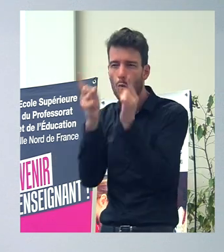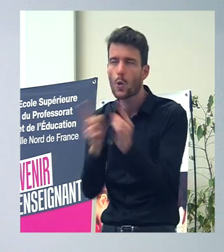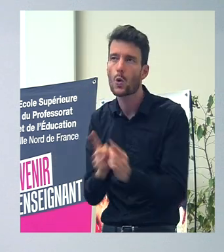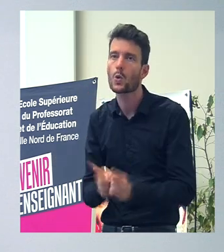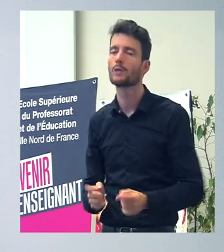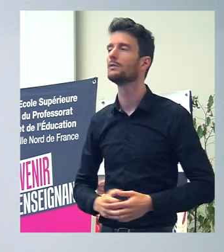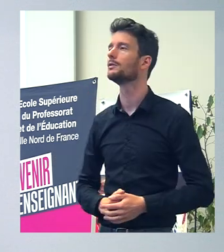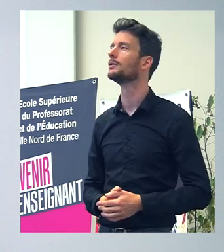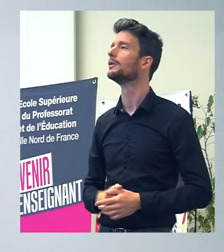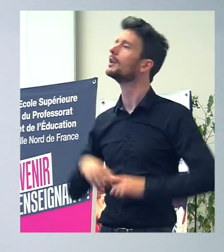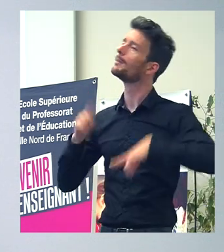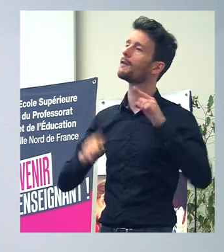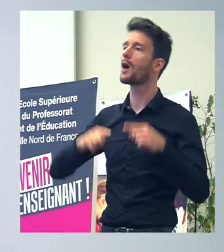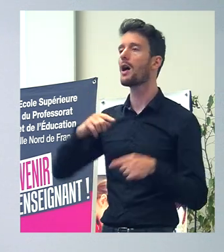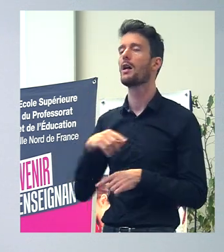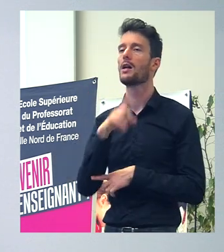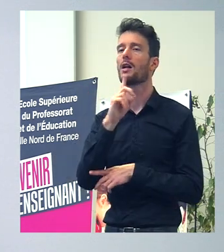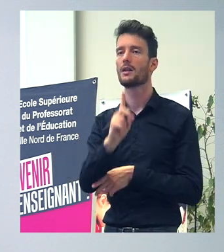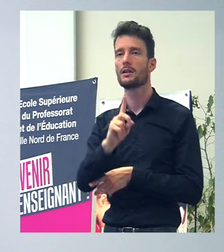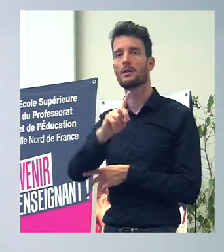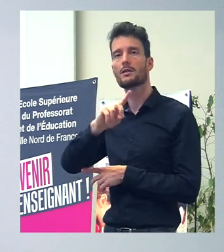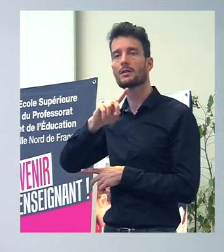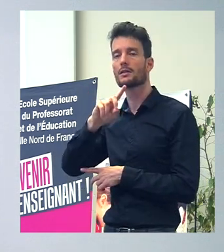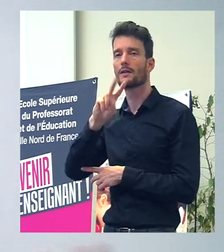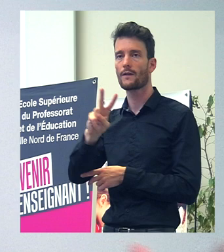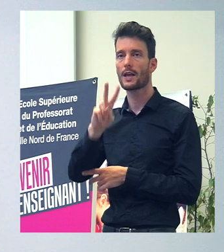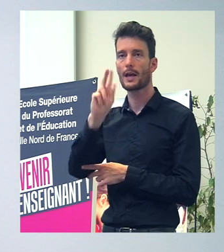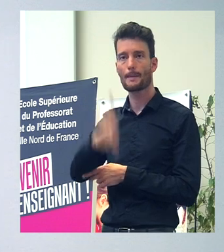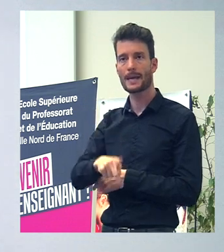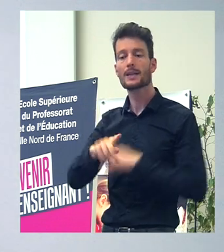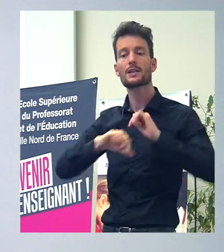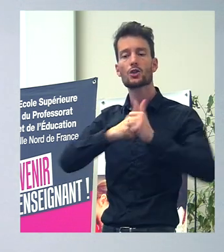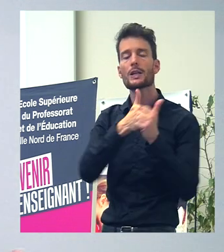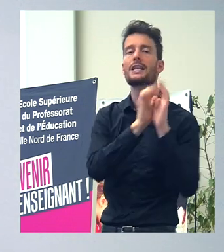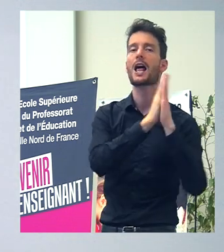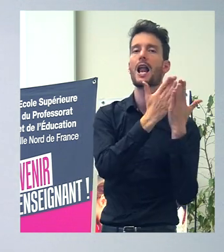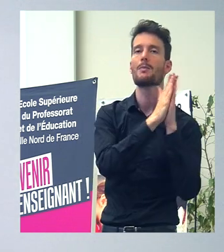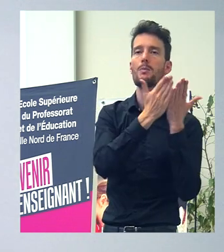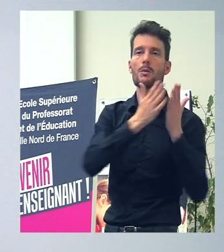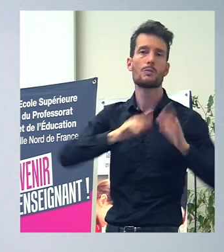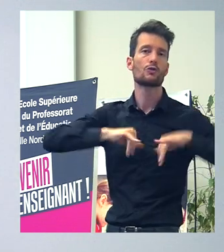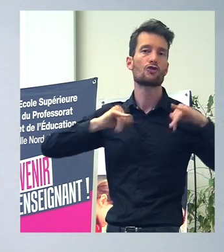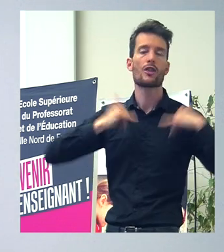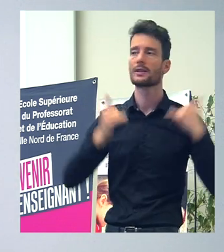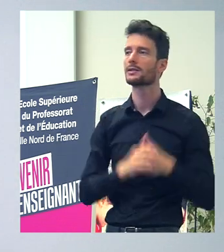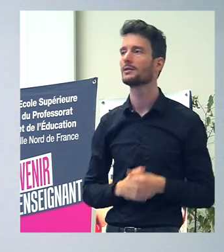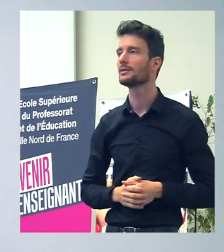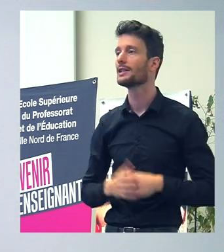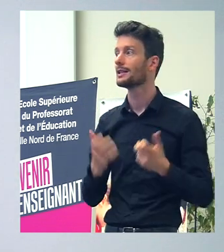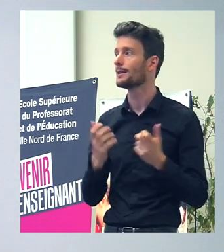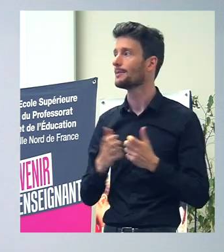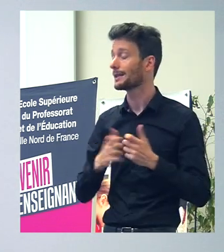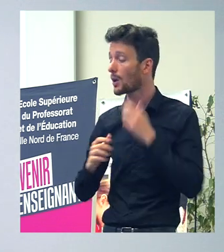Aujourd'hui, on fait parfois des discussions à visée philosophique à partir d'albums de jeunesse où Lippmann, par exemple, il a un roman